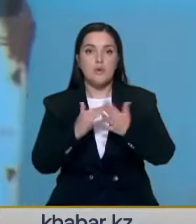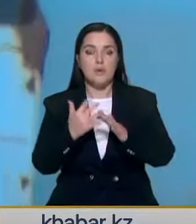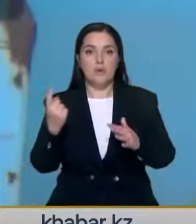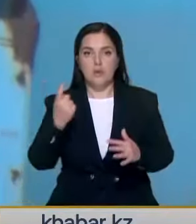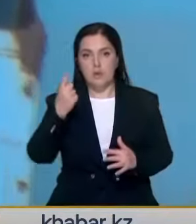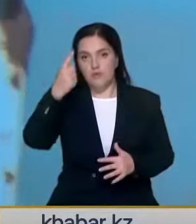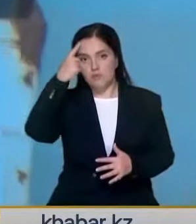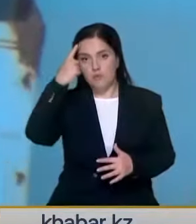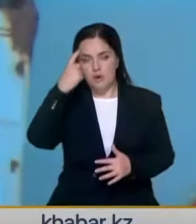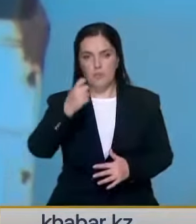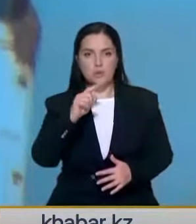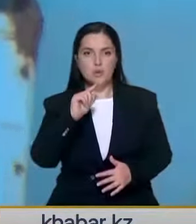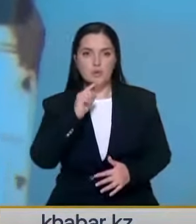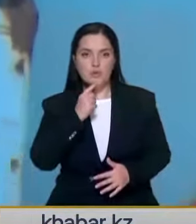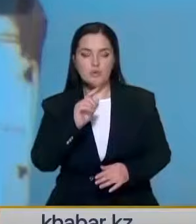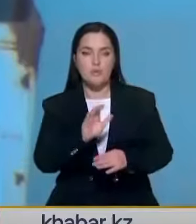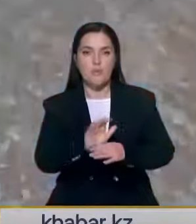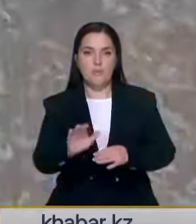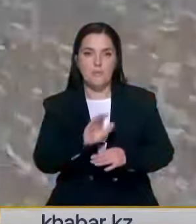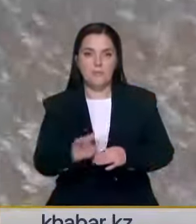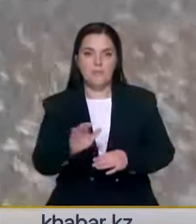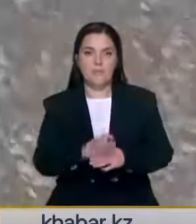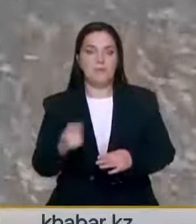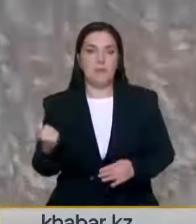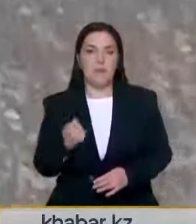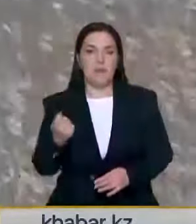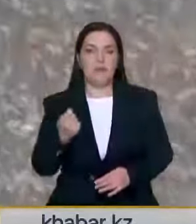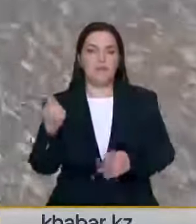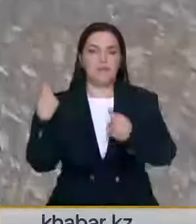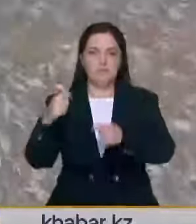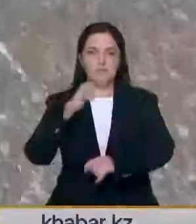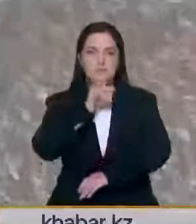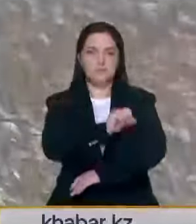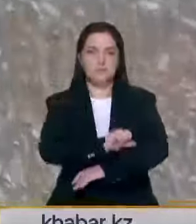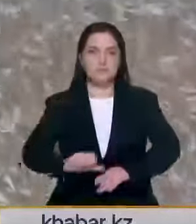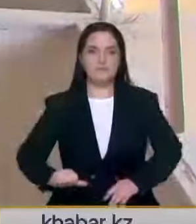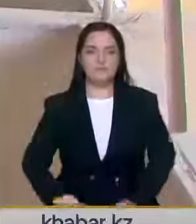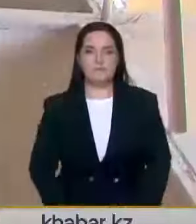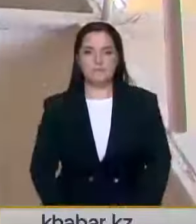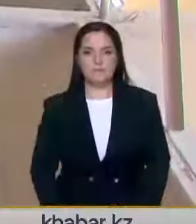Но ранее сообщали фермеры о сложностях с поставками зерновых на внешние рынки.